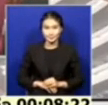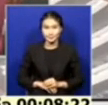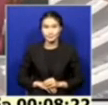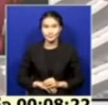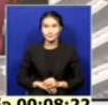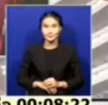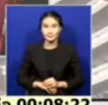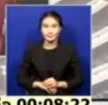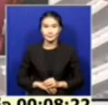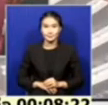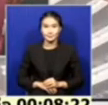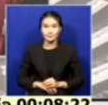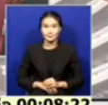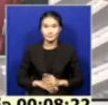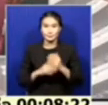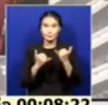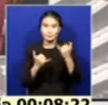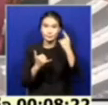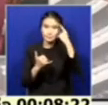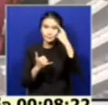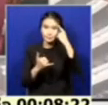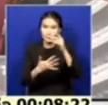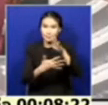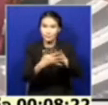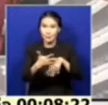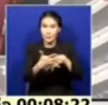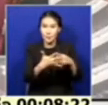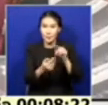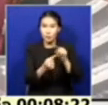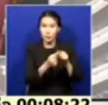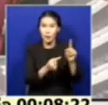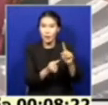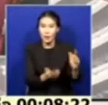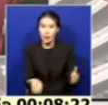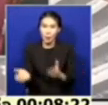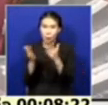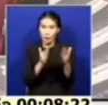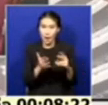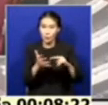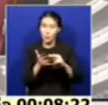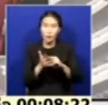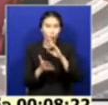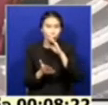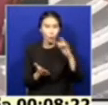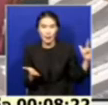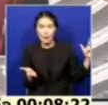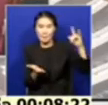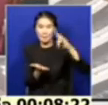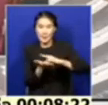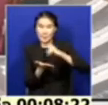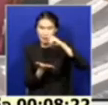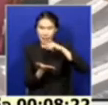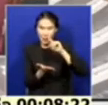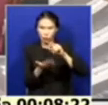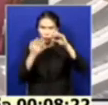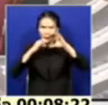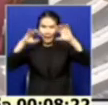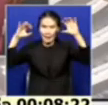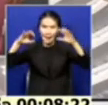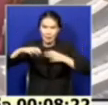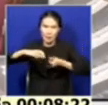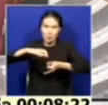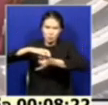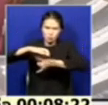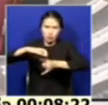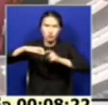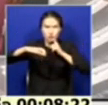ล้วนแล้วแต่ว่าได้รับลำดับความสำคัญก่อนกลุ่มอื่น แต่ถึงกระนั้นก็ดีที่มากัน